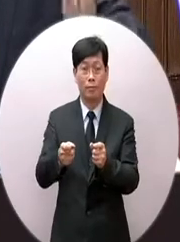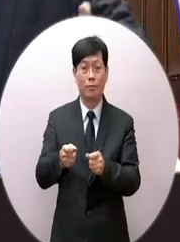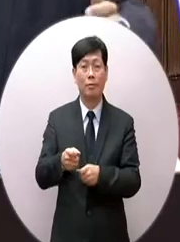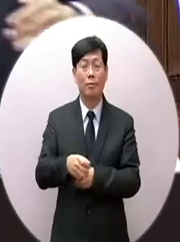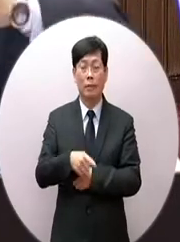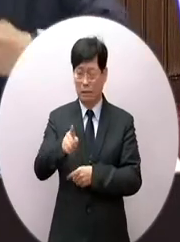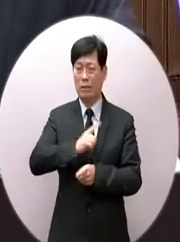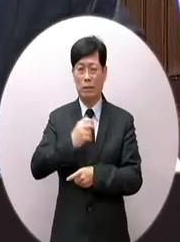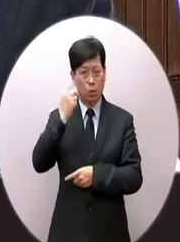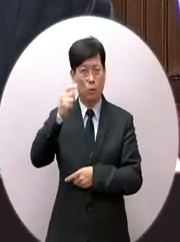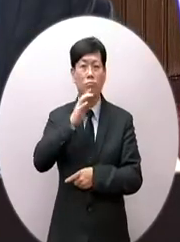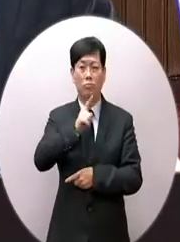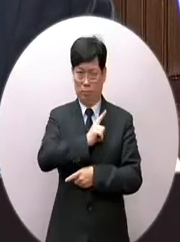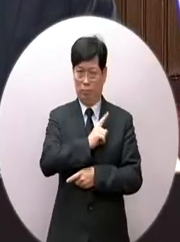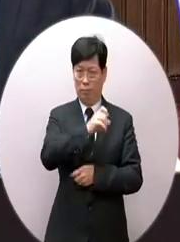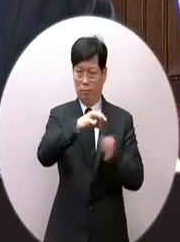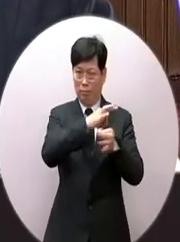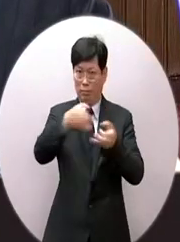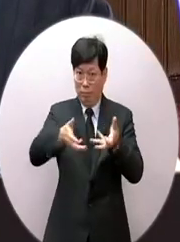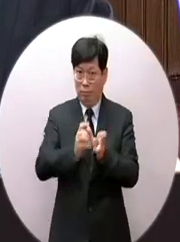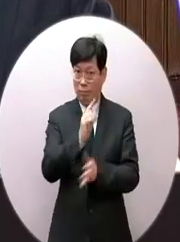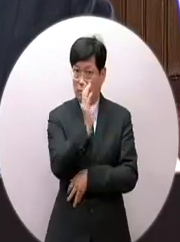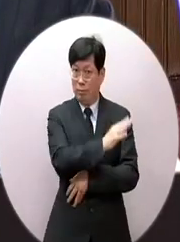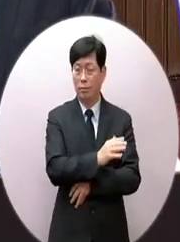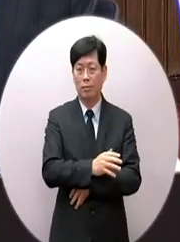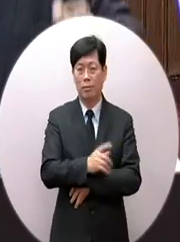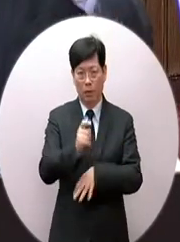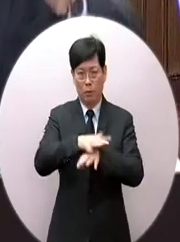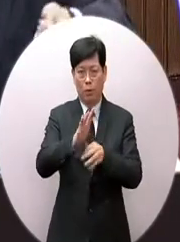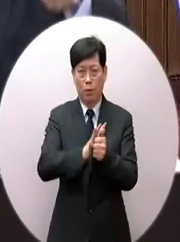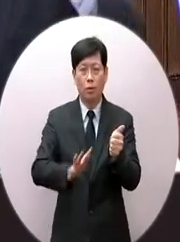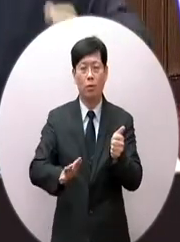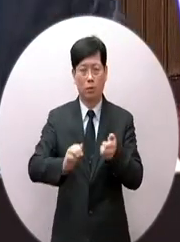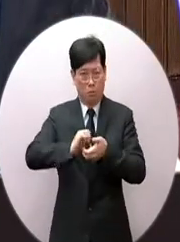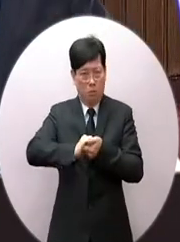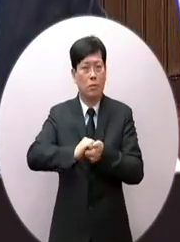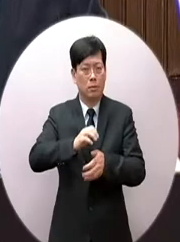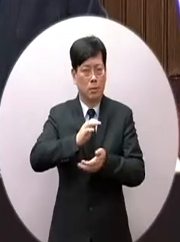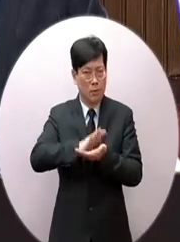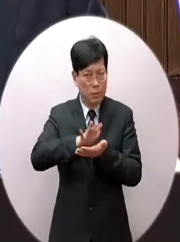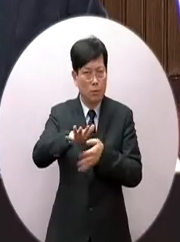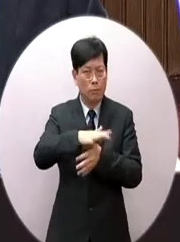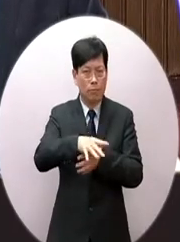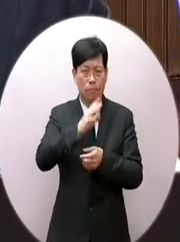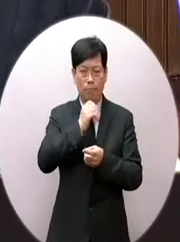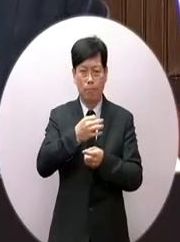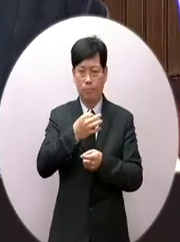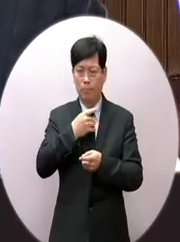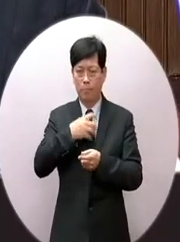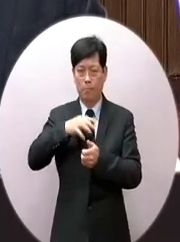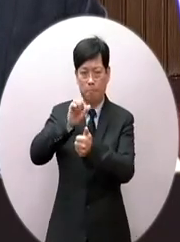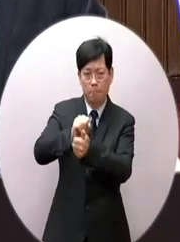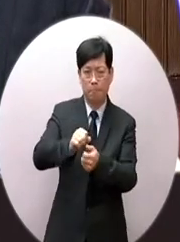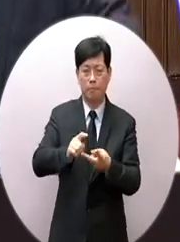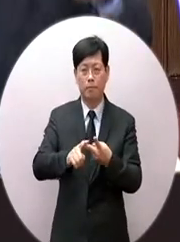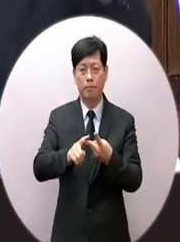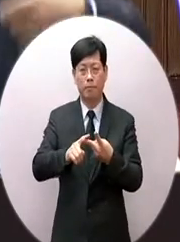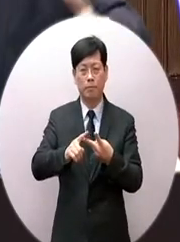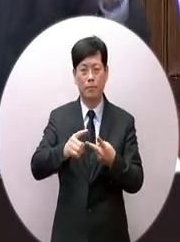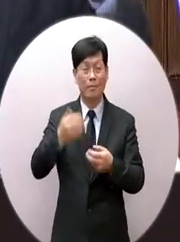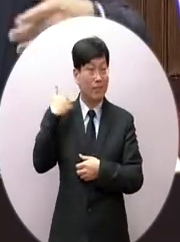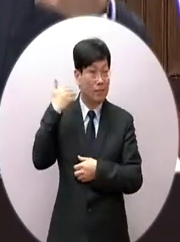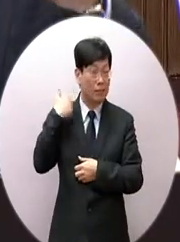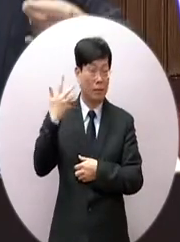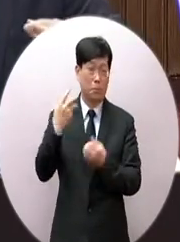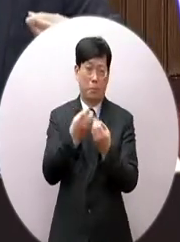所谓他们认为他们的经济海域影响的，好，那可能会做一些所谓的这个取缔啦。好，甚至过